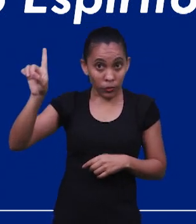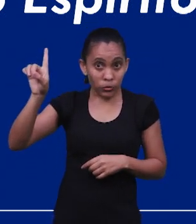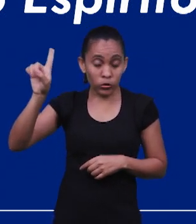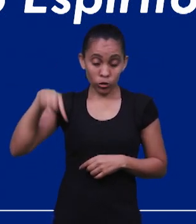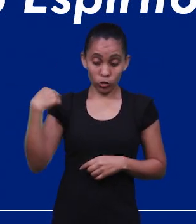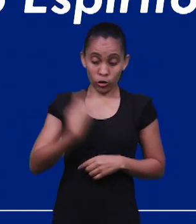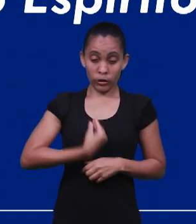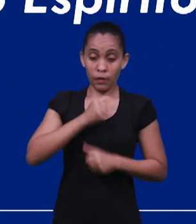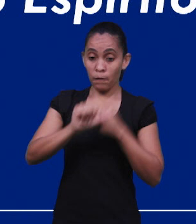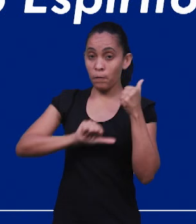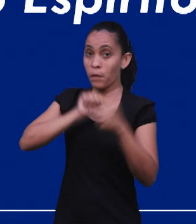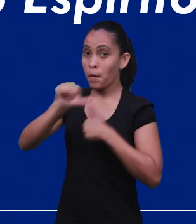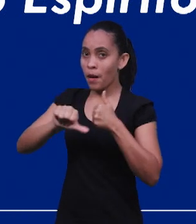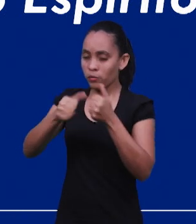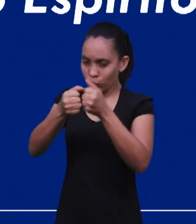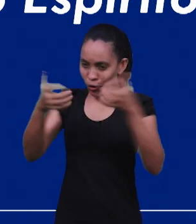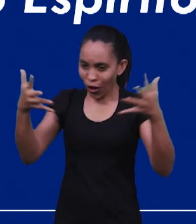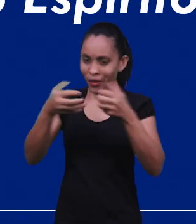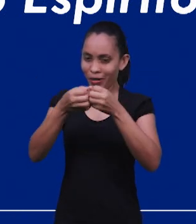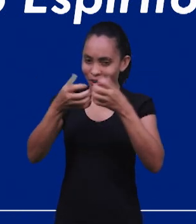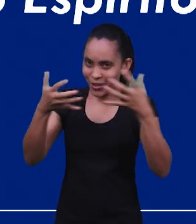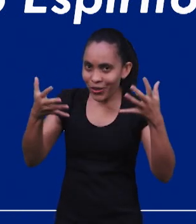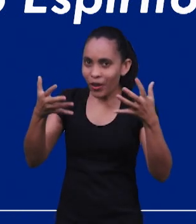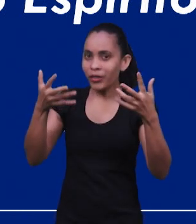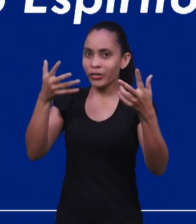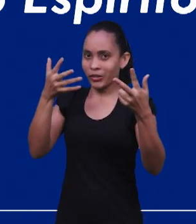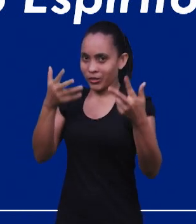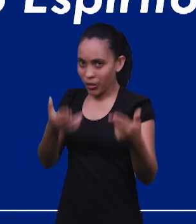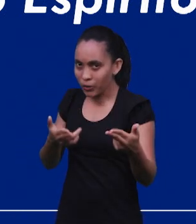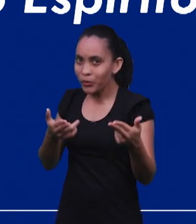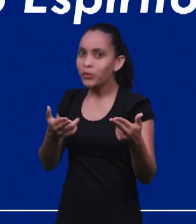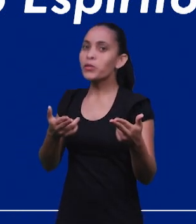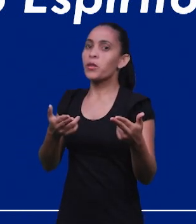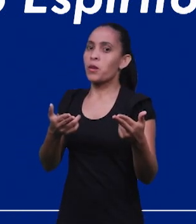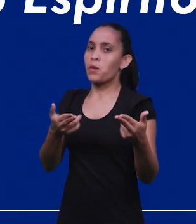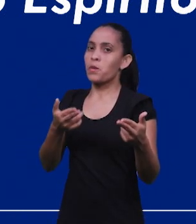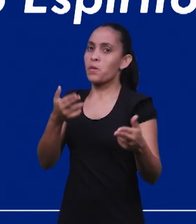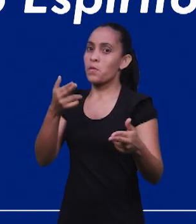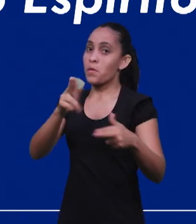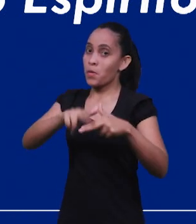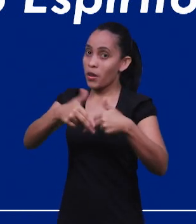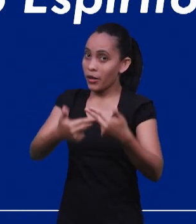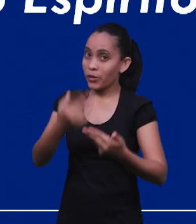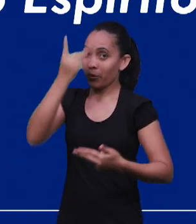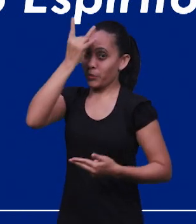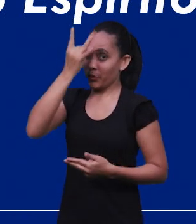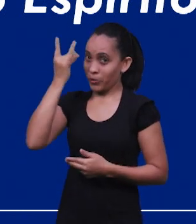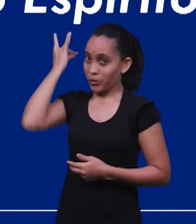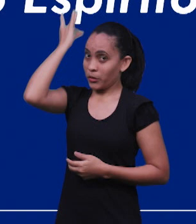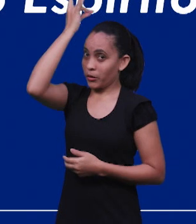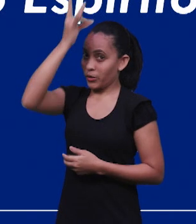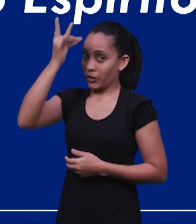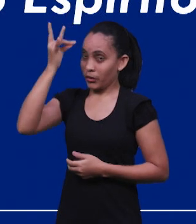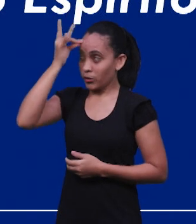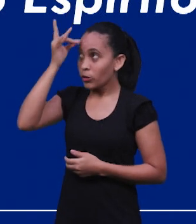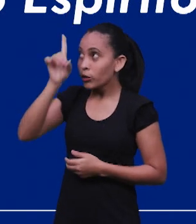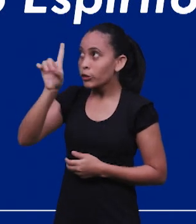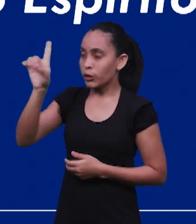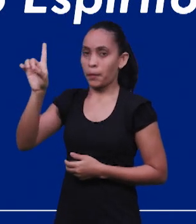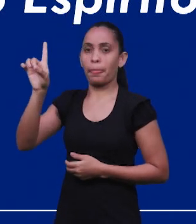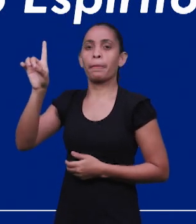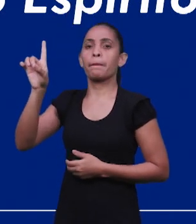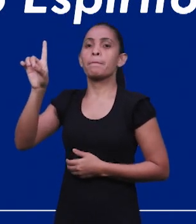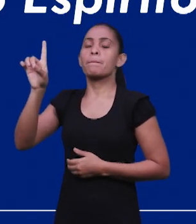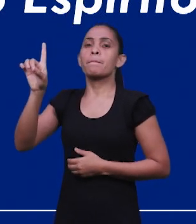sommes transformés de gloire en gloire dans la même image comme